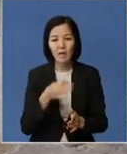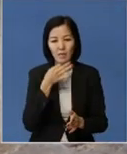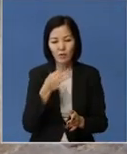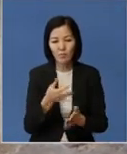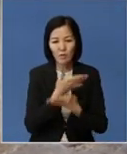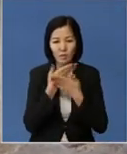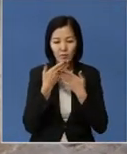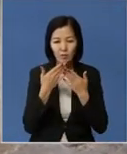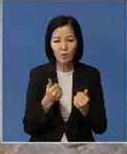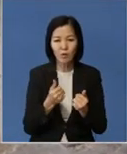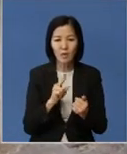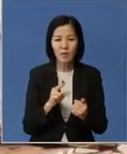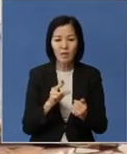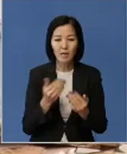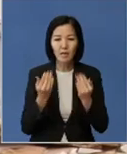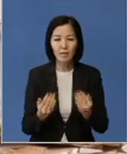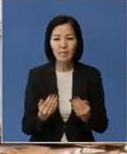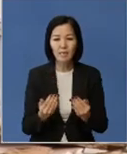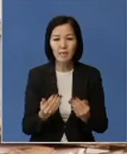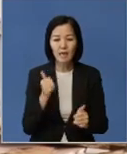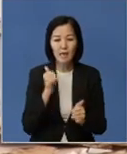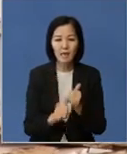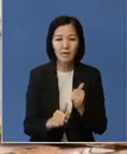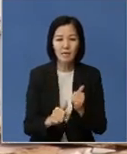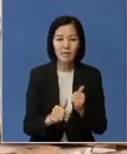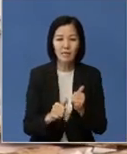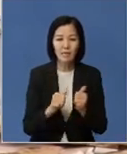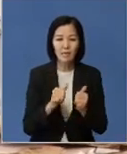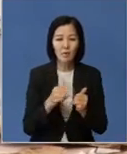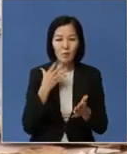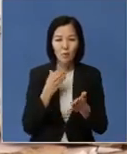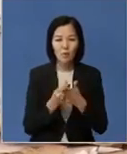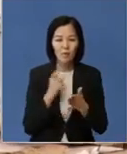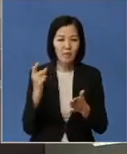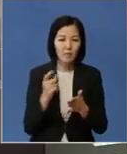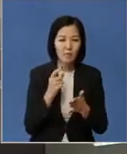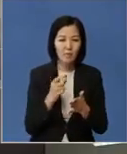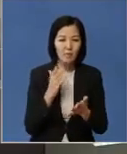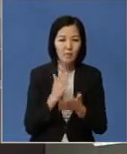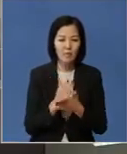иелері кооперативінің қызметін әзірге әр пәтер иесі өзі атқаруға мәжбүр.